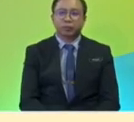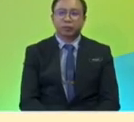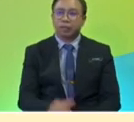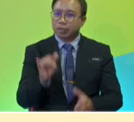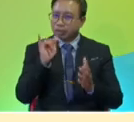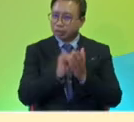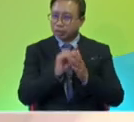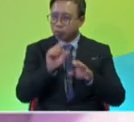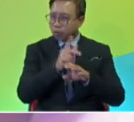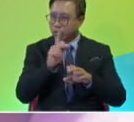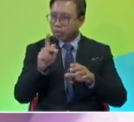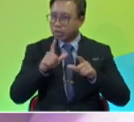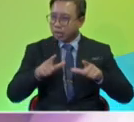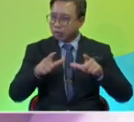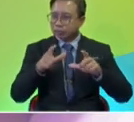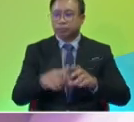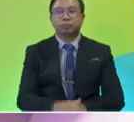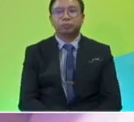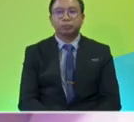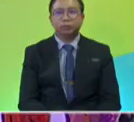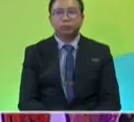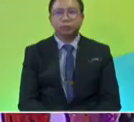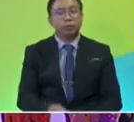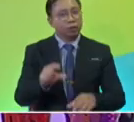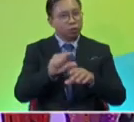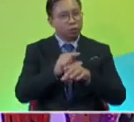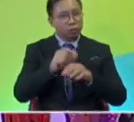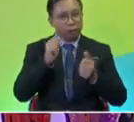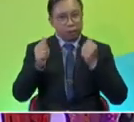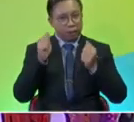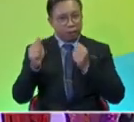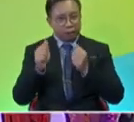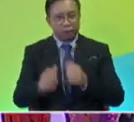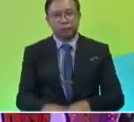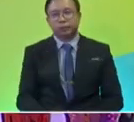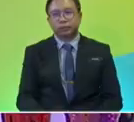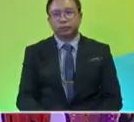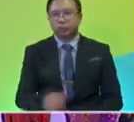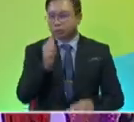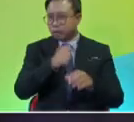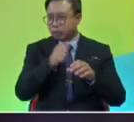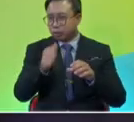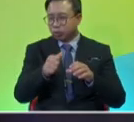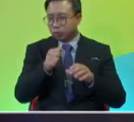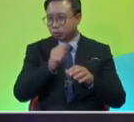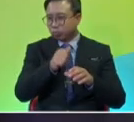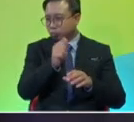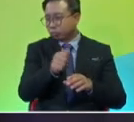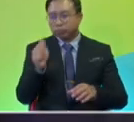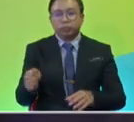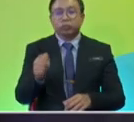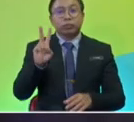itu Cikgu gunakan kayu tiktokunakanak malak jadi Cikgu Ketuk dua kali tiktok kan